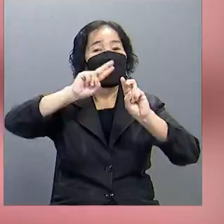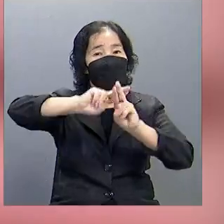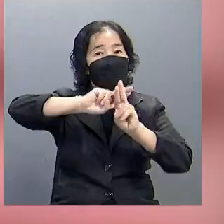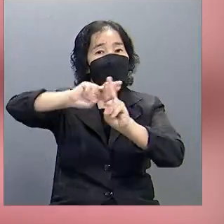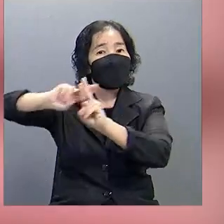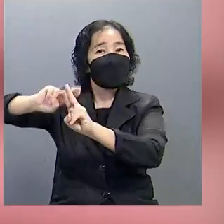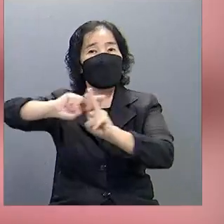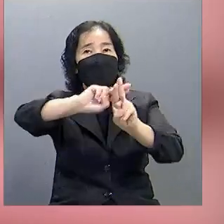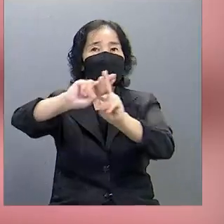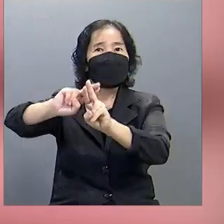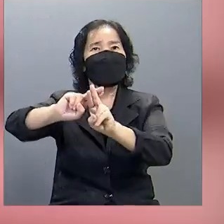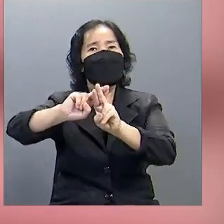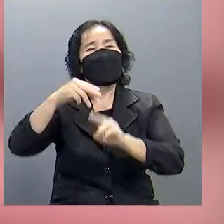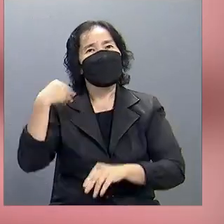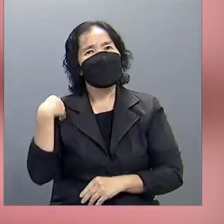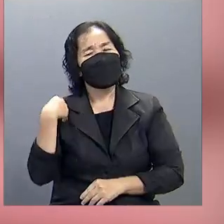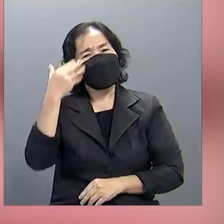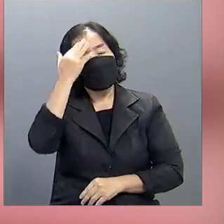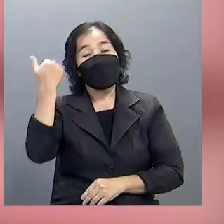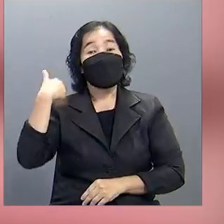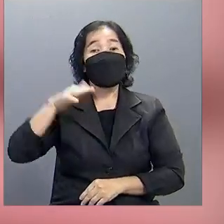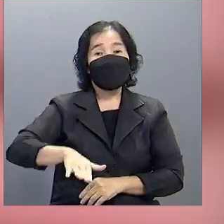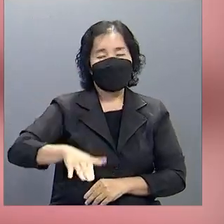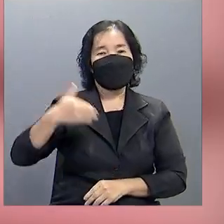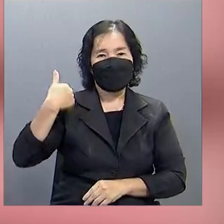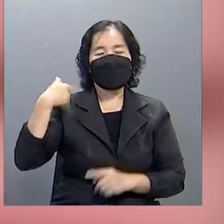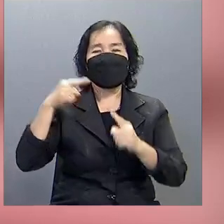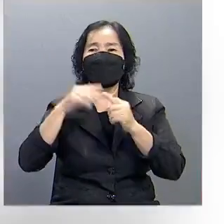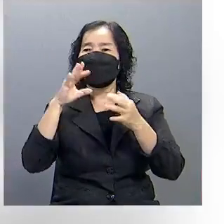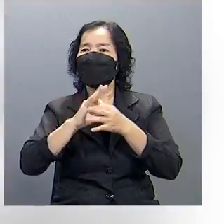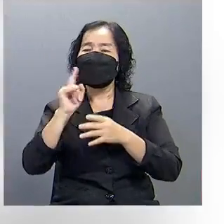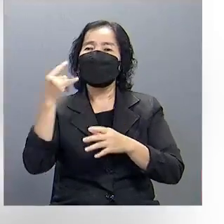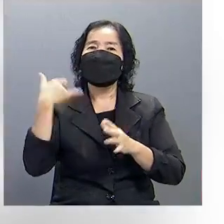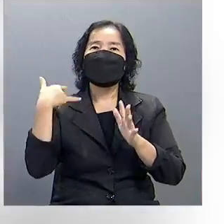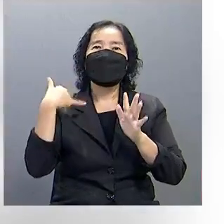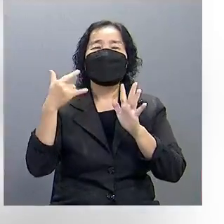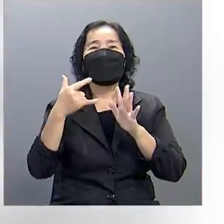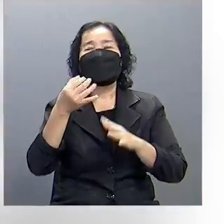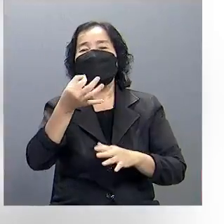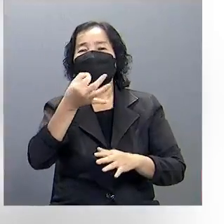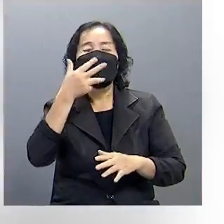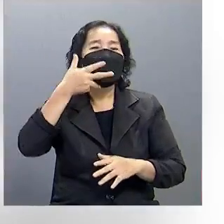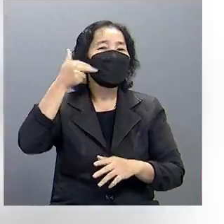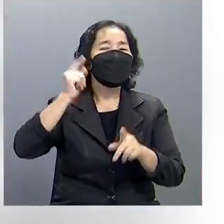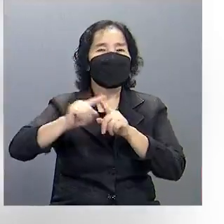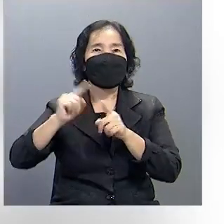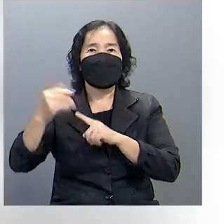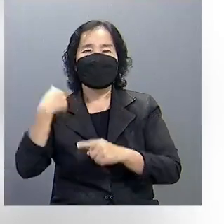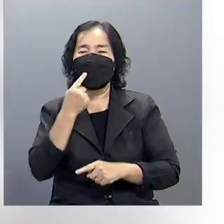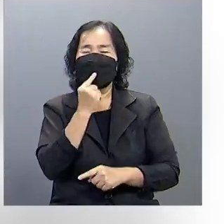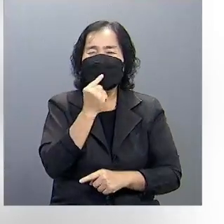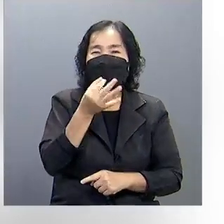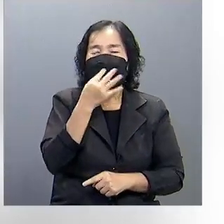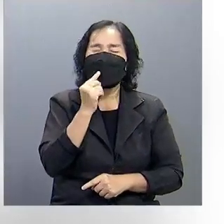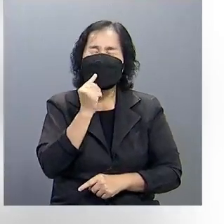โอ้โหเราเด็กๆมันจะมีลูกอมปีศาจใช่ๆร่วมปีศาจในกินแล้วมันจะหลายสีเลยแล้วก็รสชาติเปรี้ยวแบบนั้น